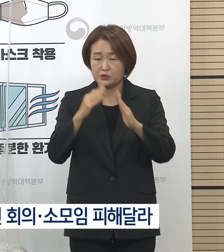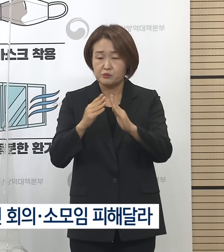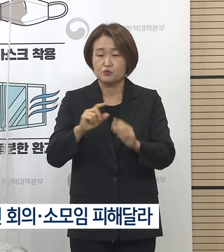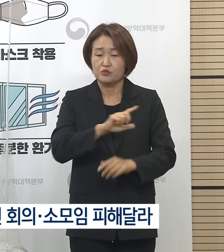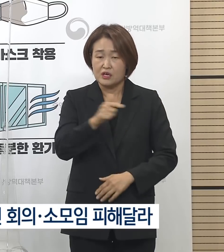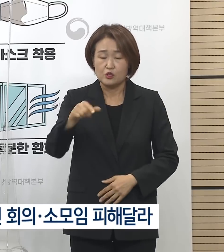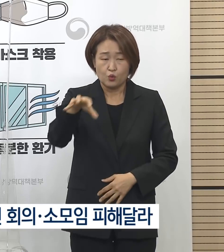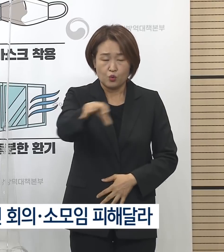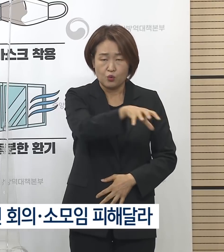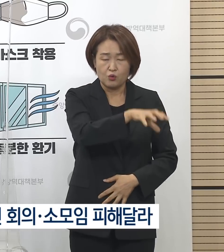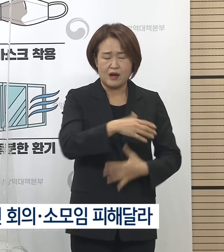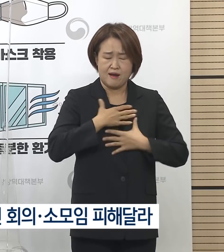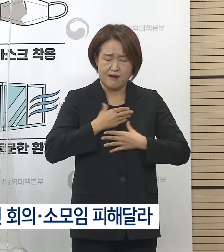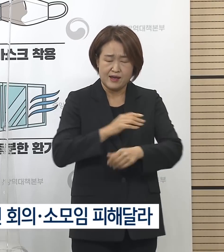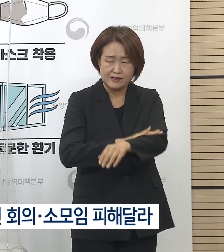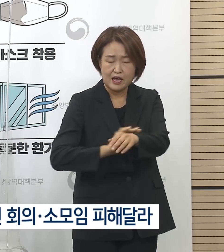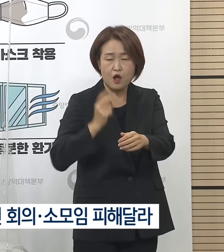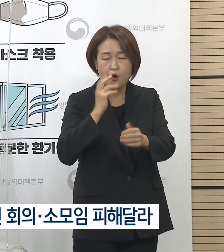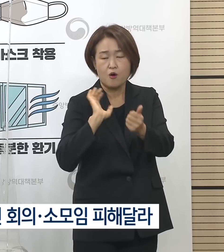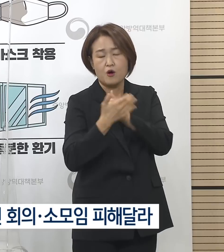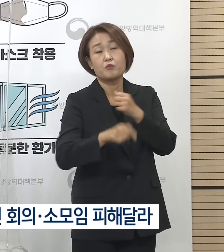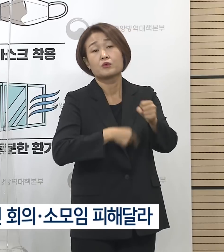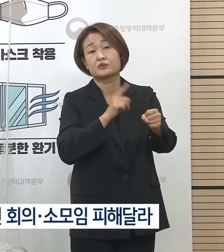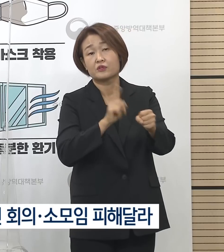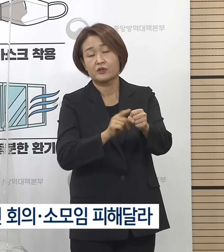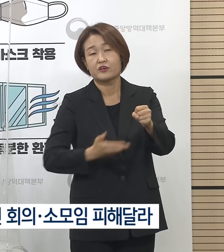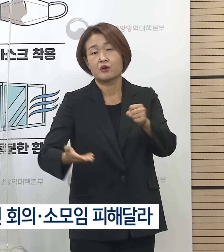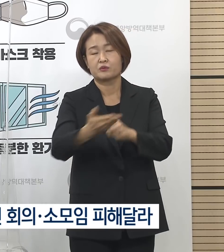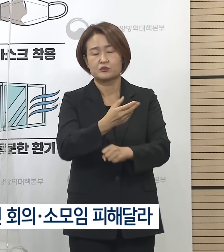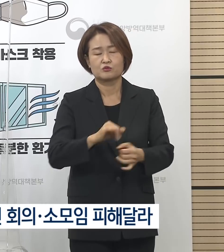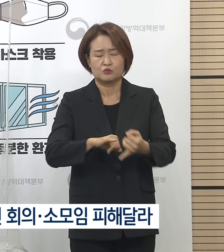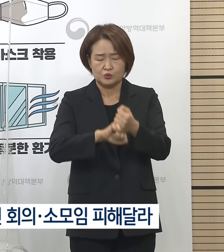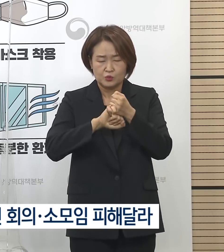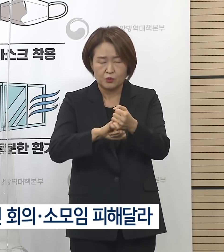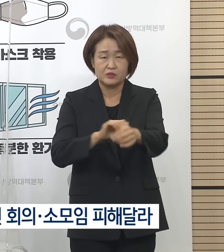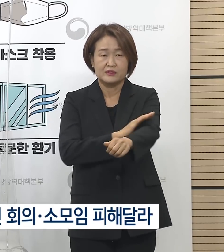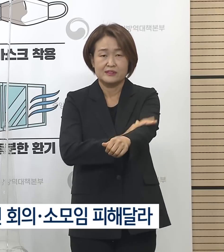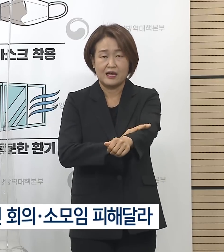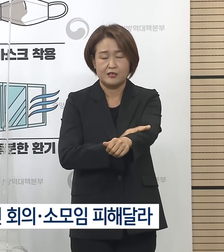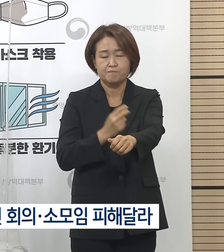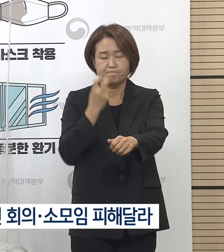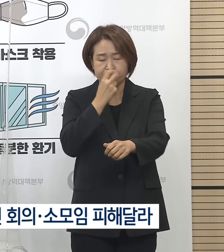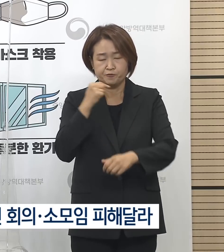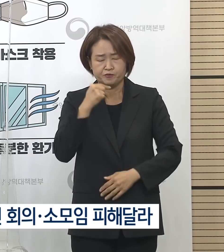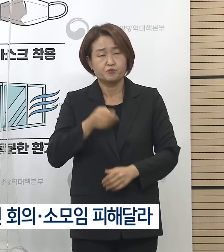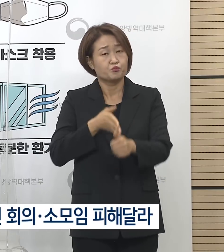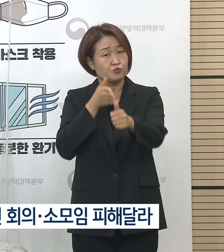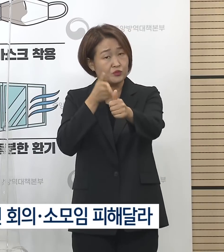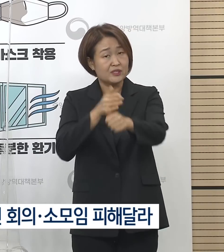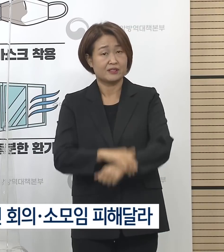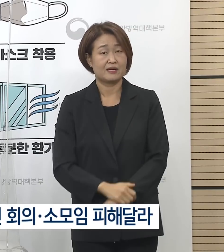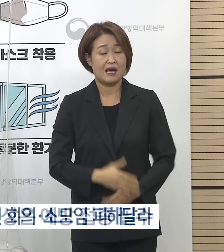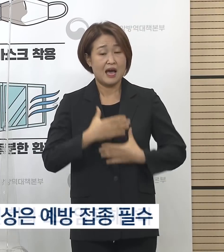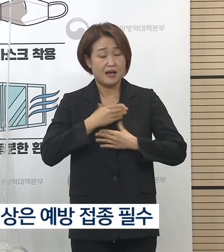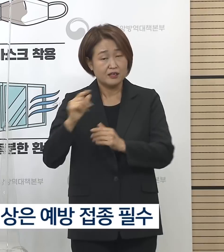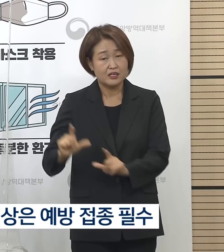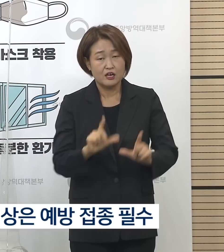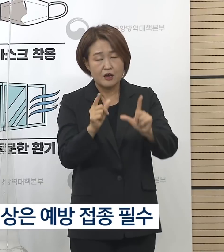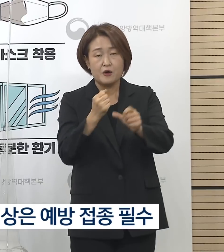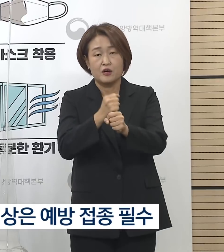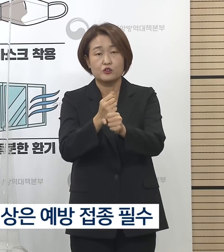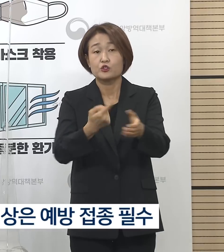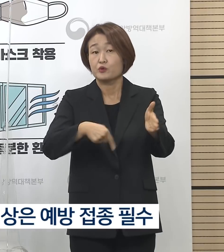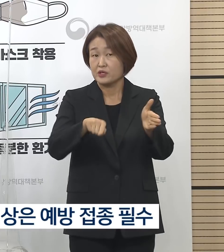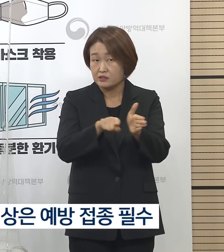지키기 위해서 다시 한번 힘을 내주십시오. 단계적 일상 회복으로 갈 수 있는 기반을 만들기 위해 기본